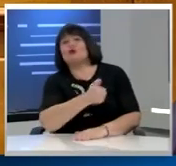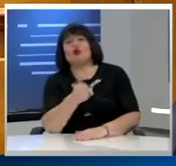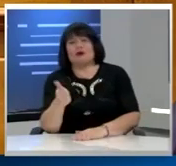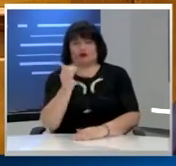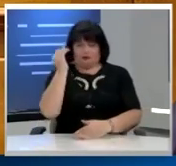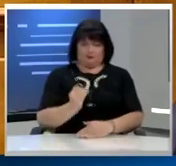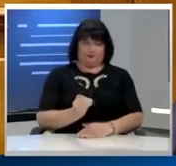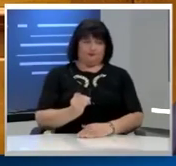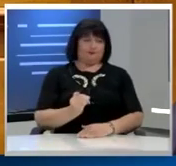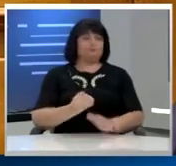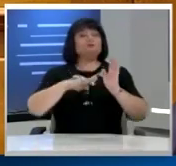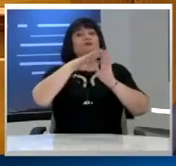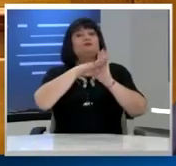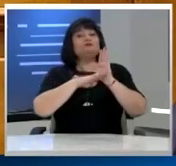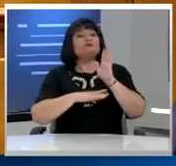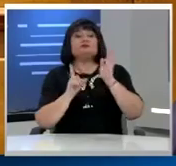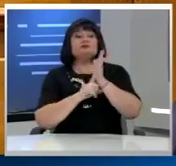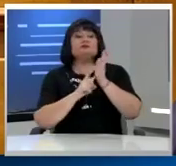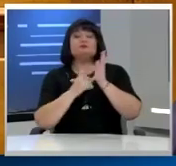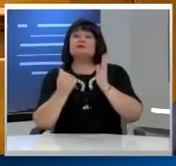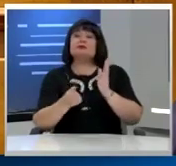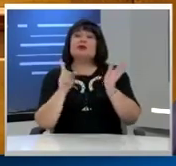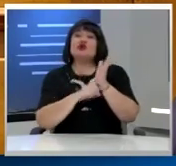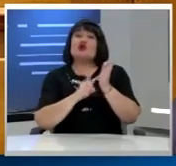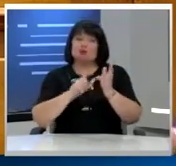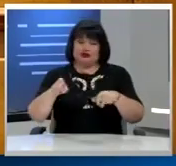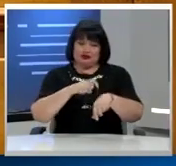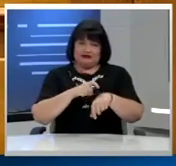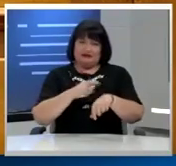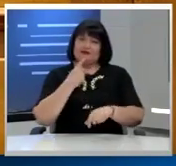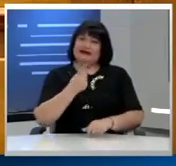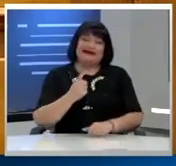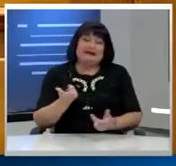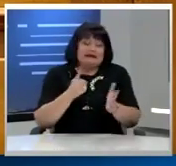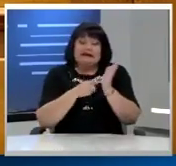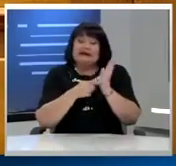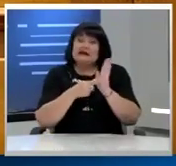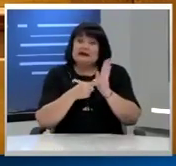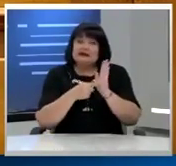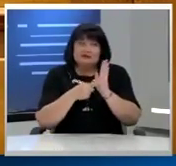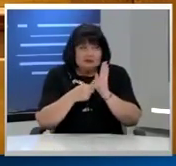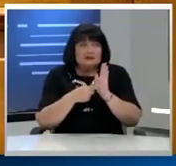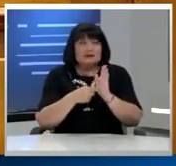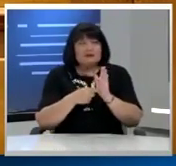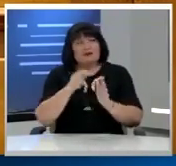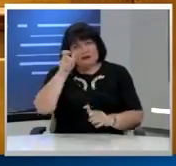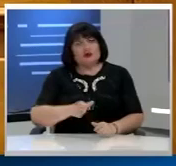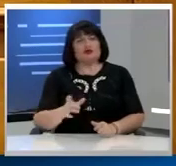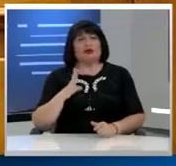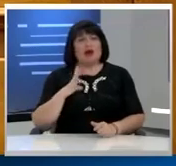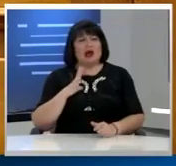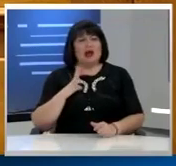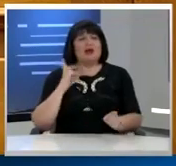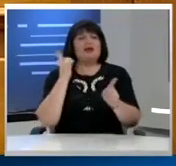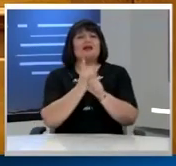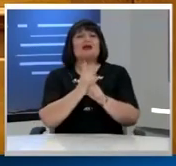Μειώνεται και τις προϋποθέσεις που ο νόμος μέχρι σήμερα προέβλεπε προκειμένου κάποιος να είναι συνεργάτης σε